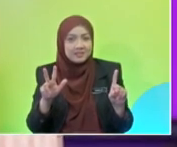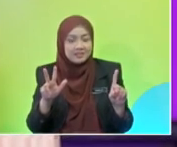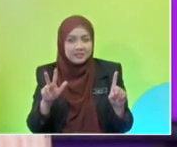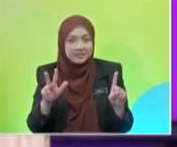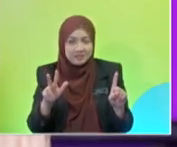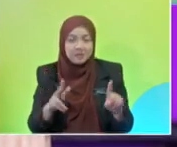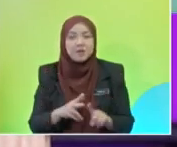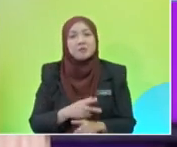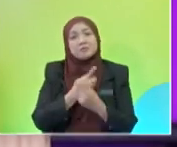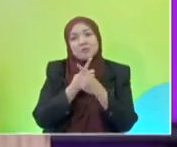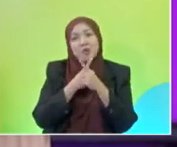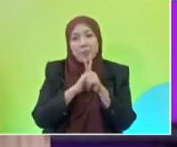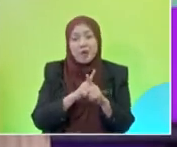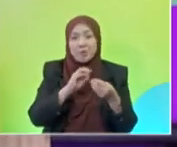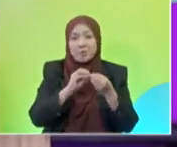ini